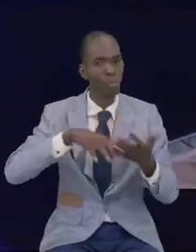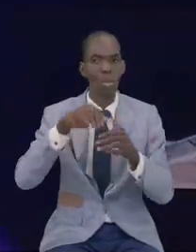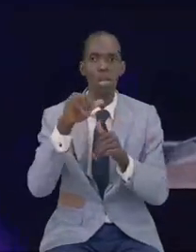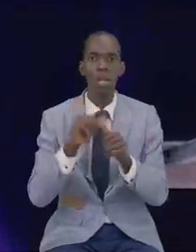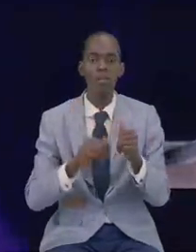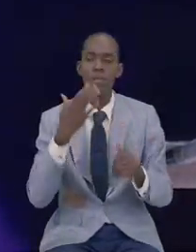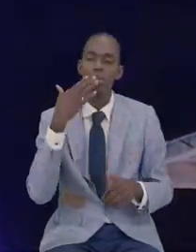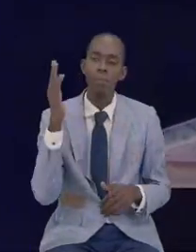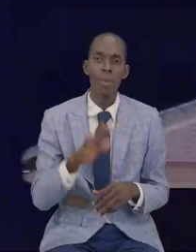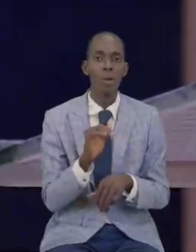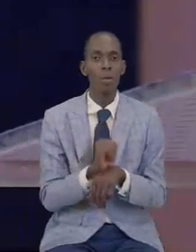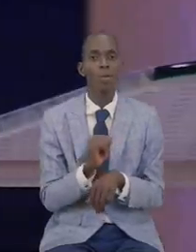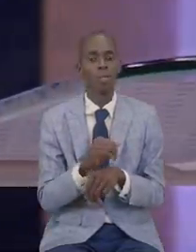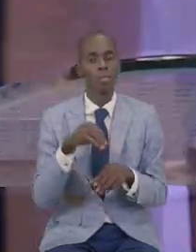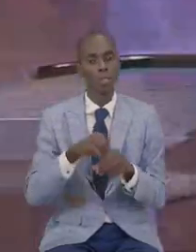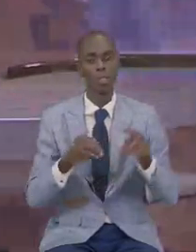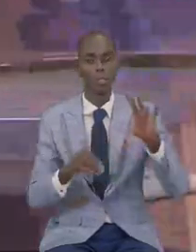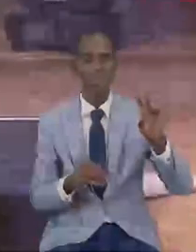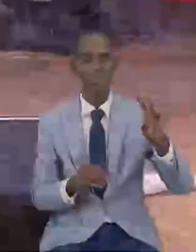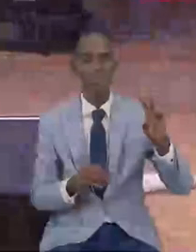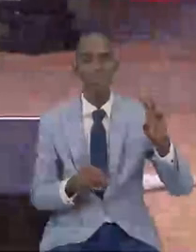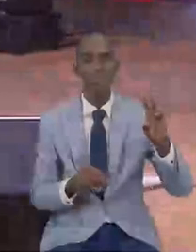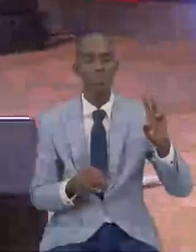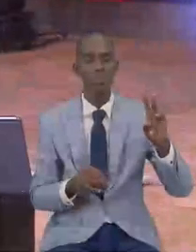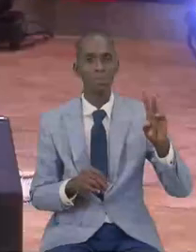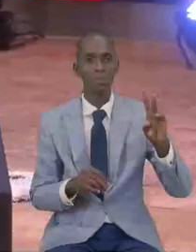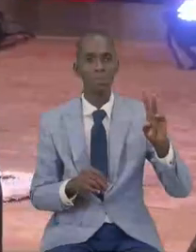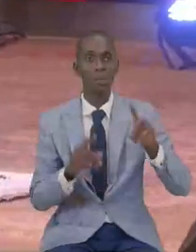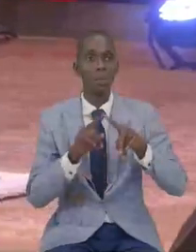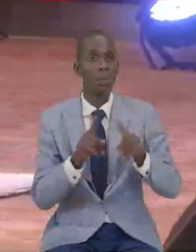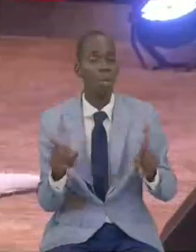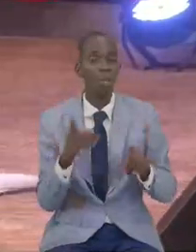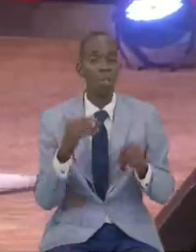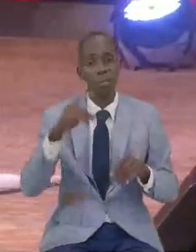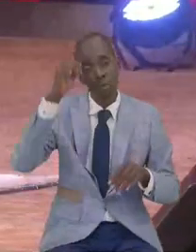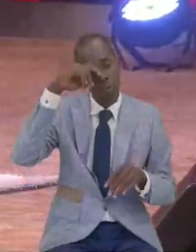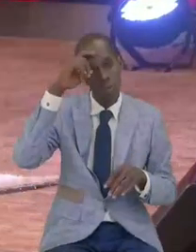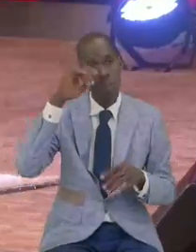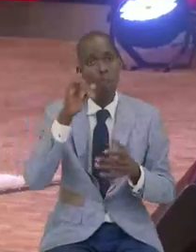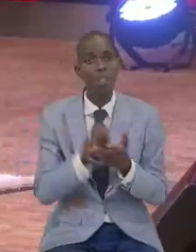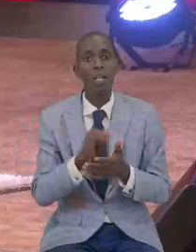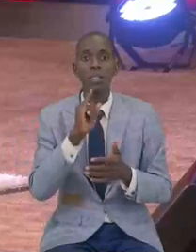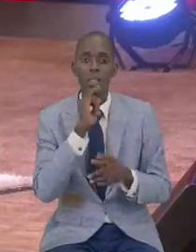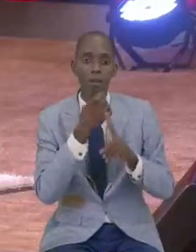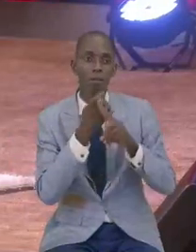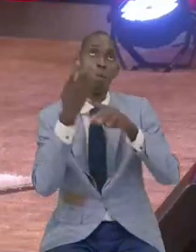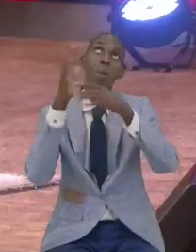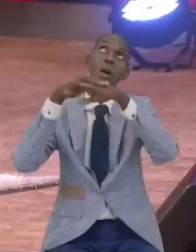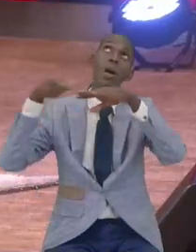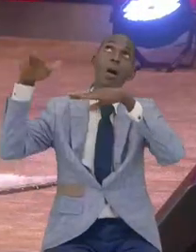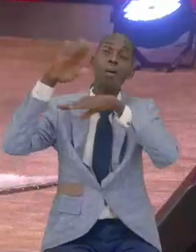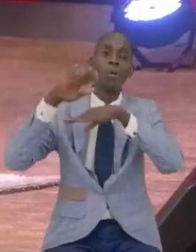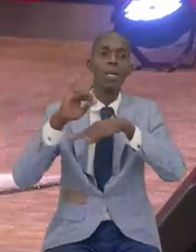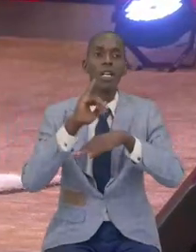sortes de mauvaises actions. 17. La sagesse d'en haut est